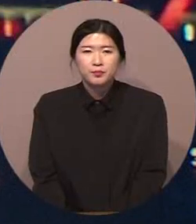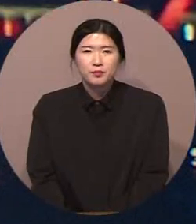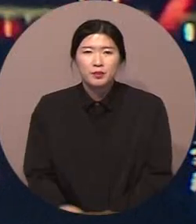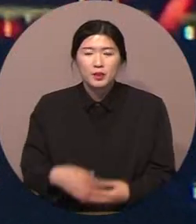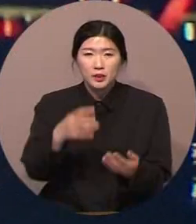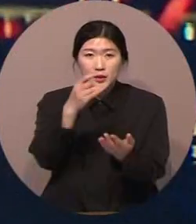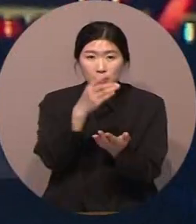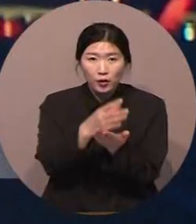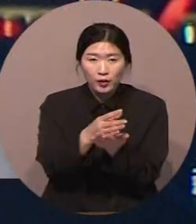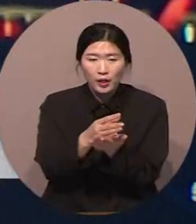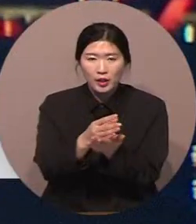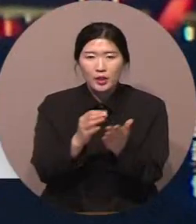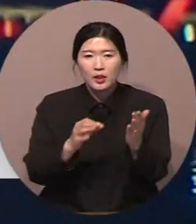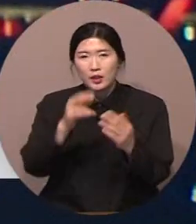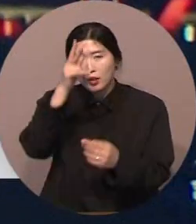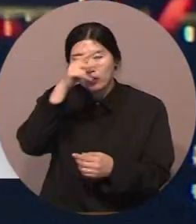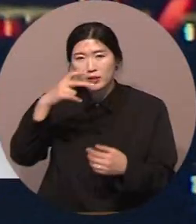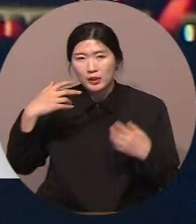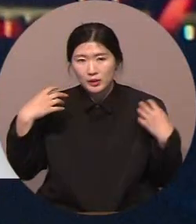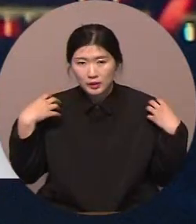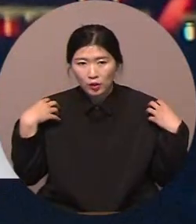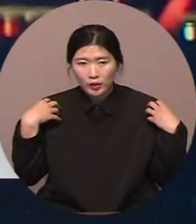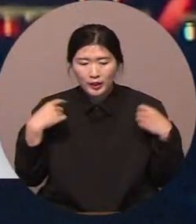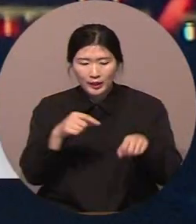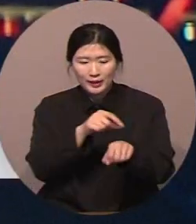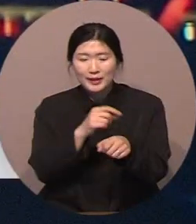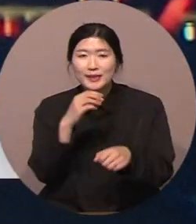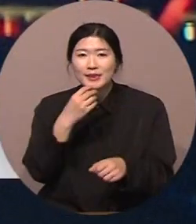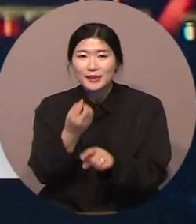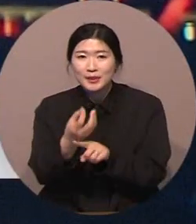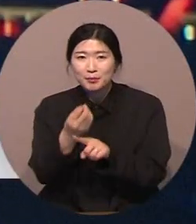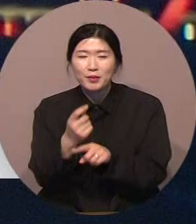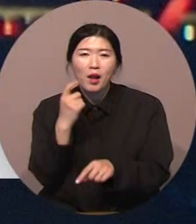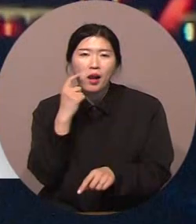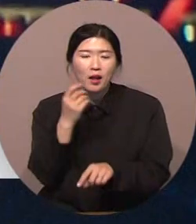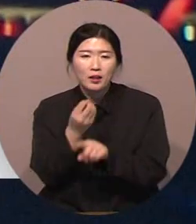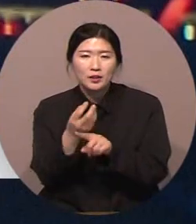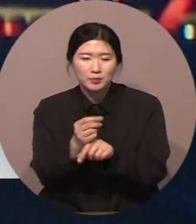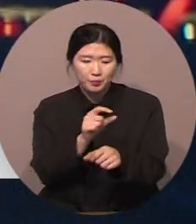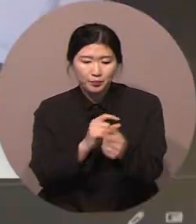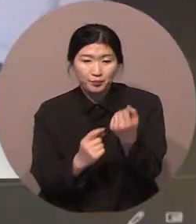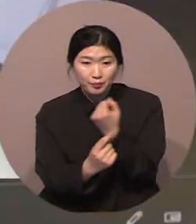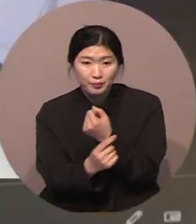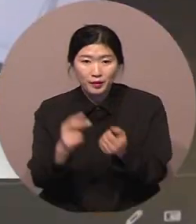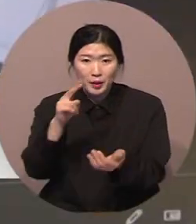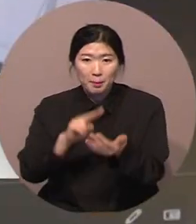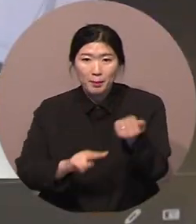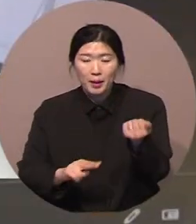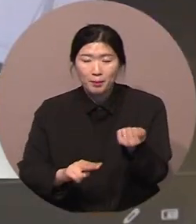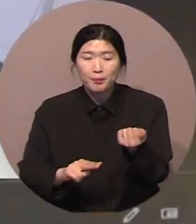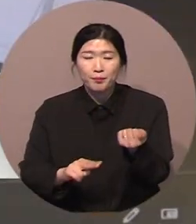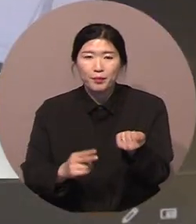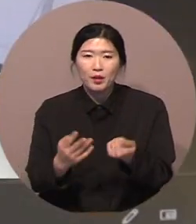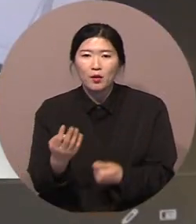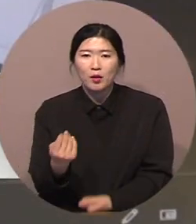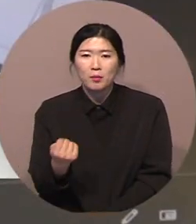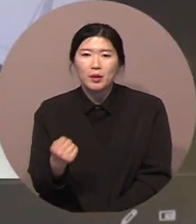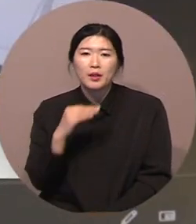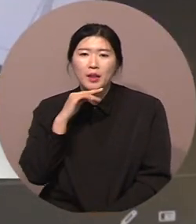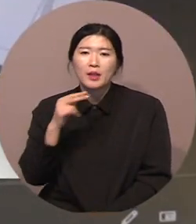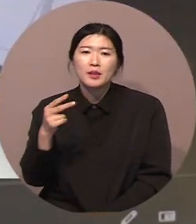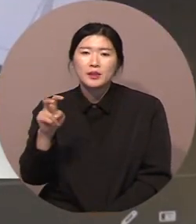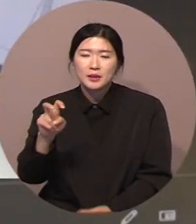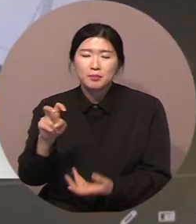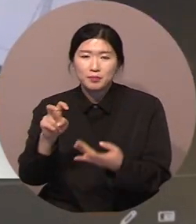천안 동남 경찰서가 도금된 금팔찌를 순금인 것처럼 속여 거래해 천여만 원을 가로 체념 이로 20대